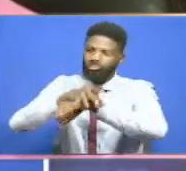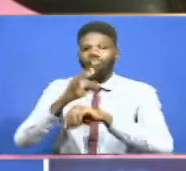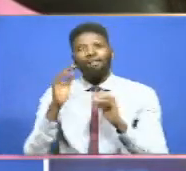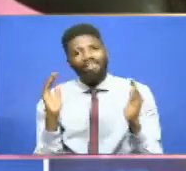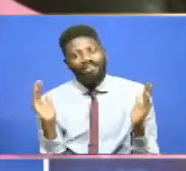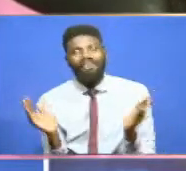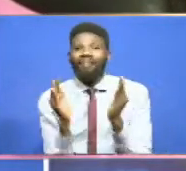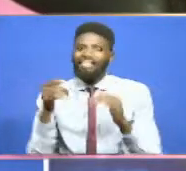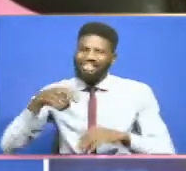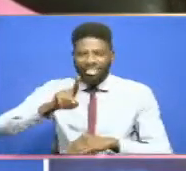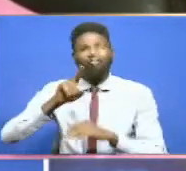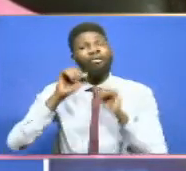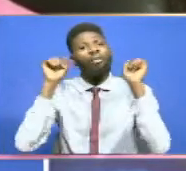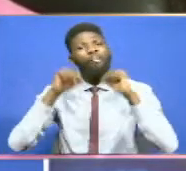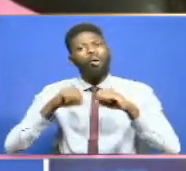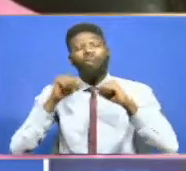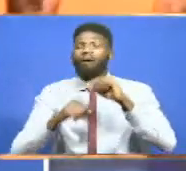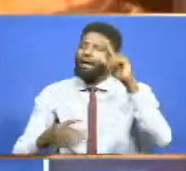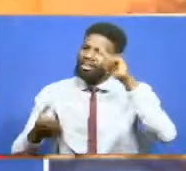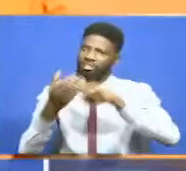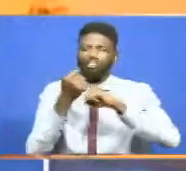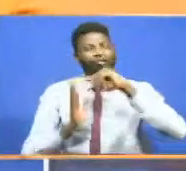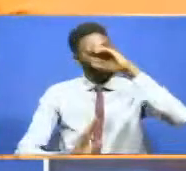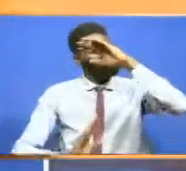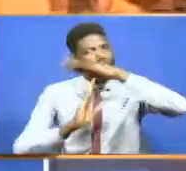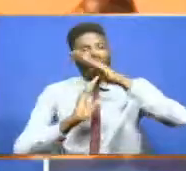she has the potential to make very high marks.